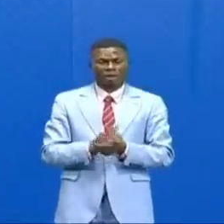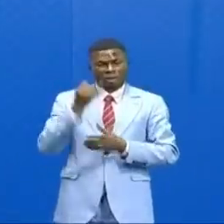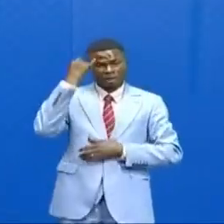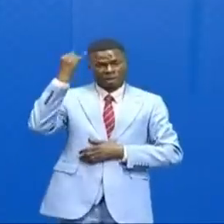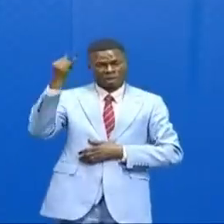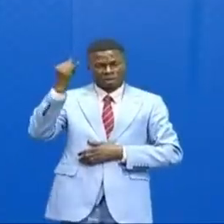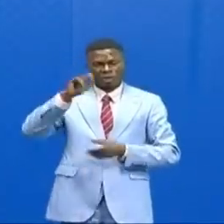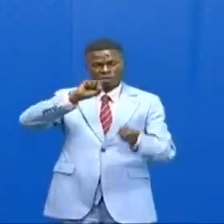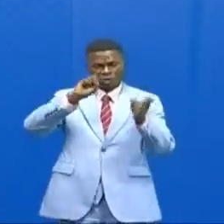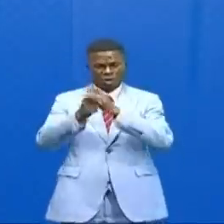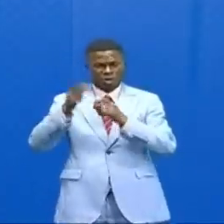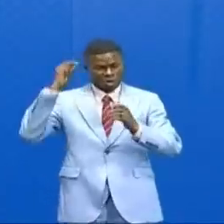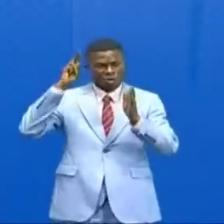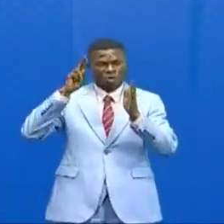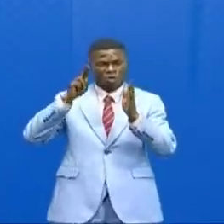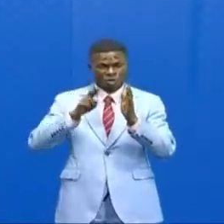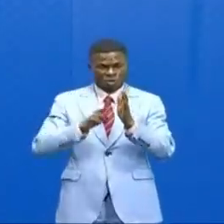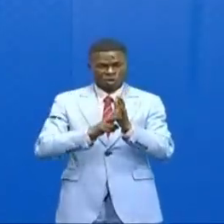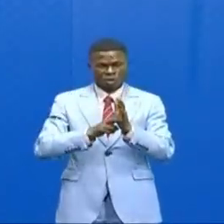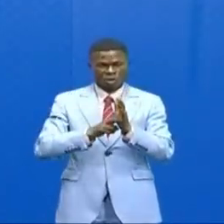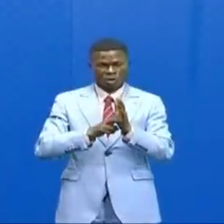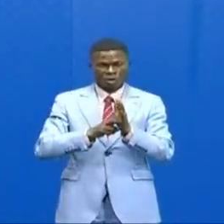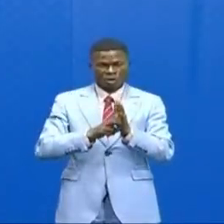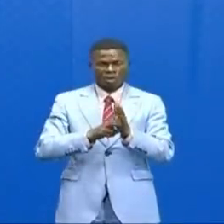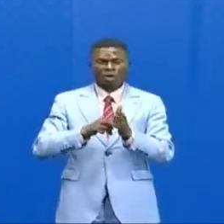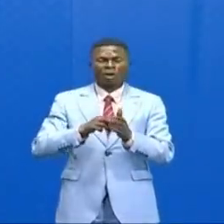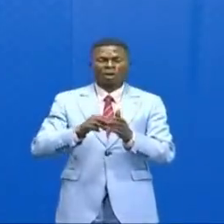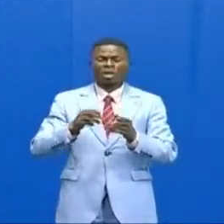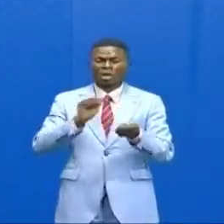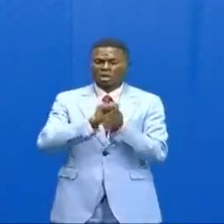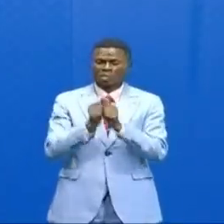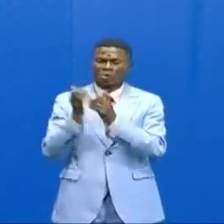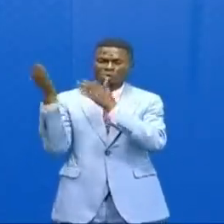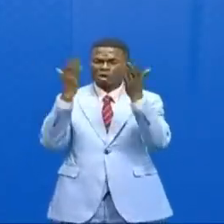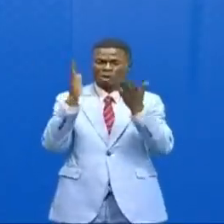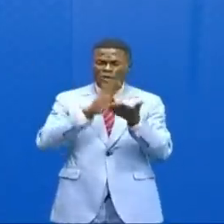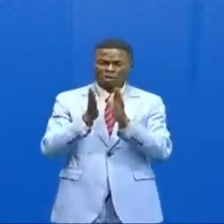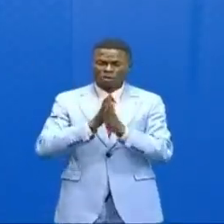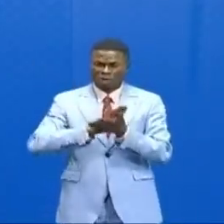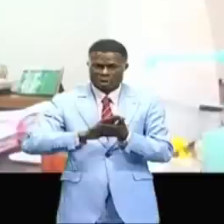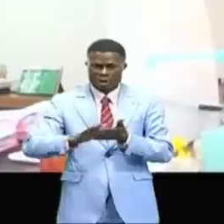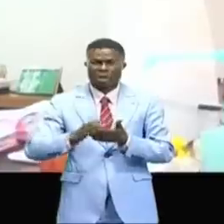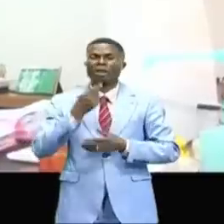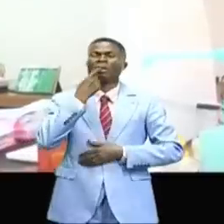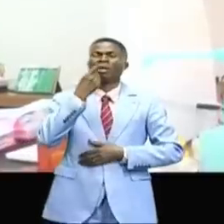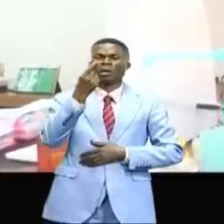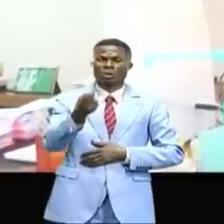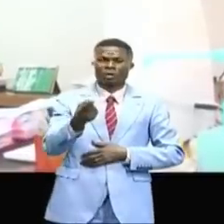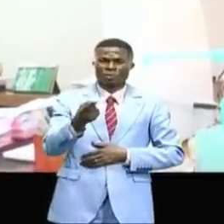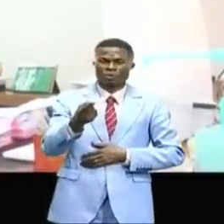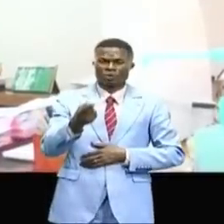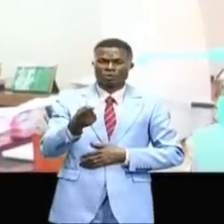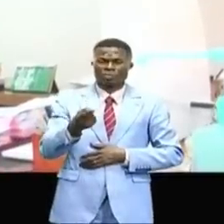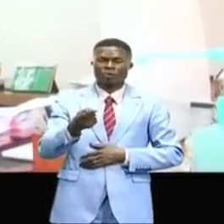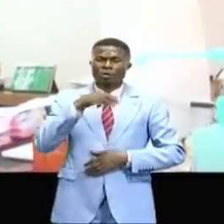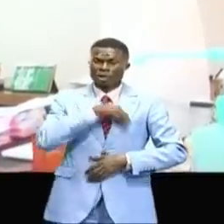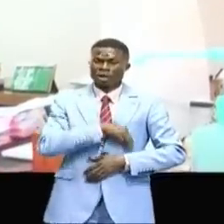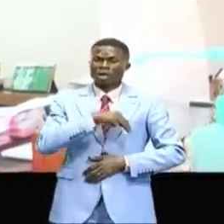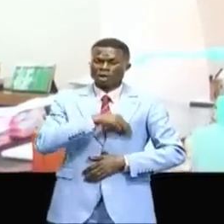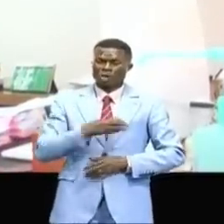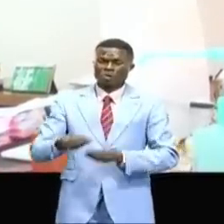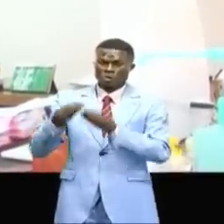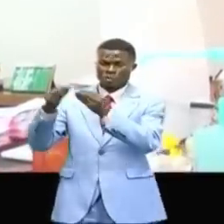de la réforme gouvernementale sur l'assainissement du climat des affaires, a indiqué que l'une des missions qui lui a